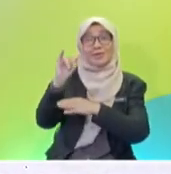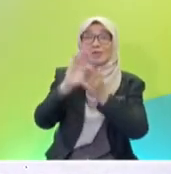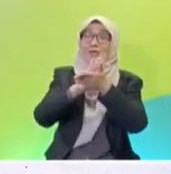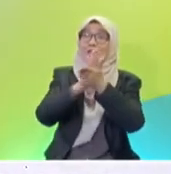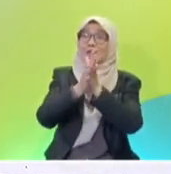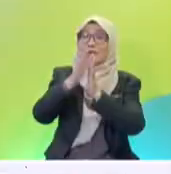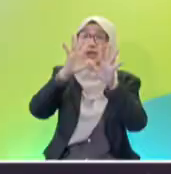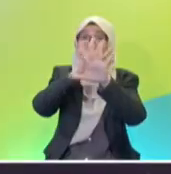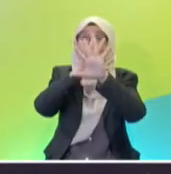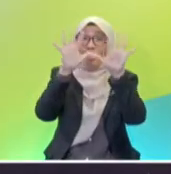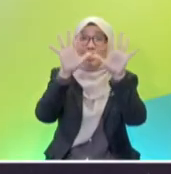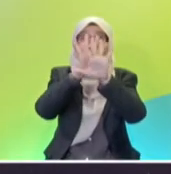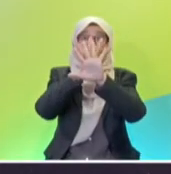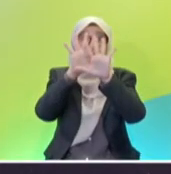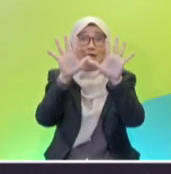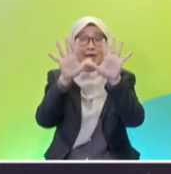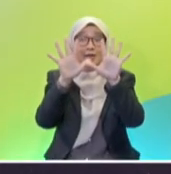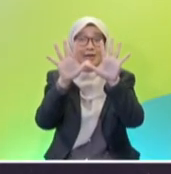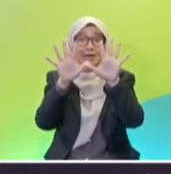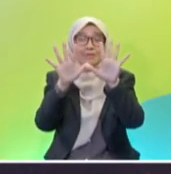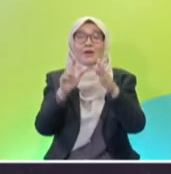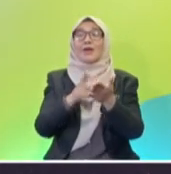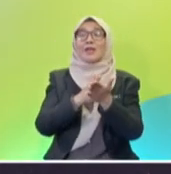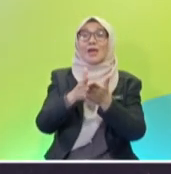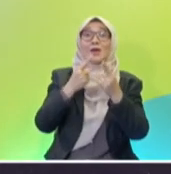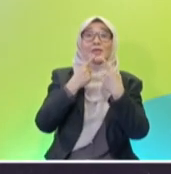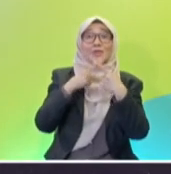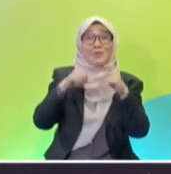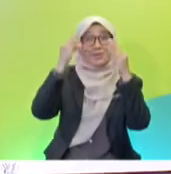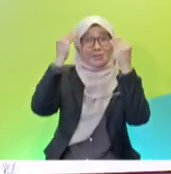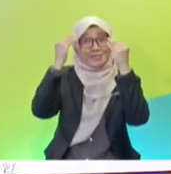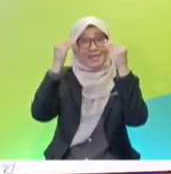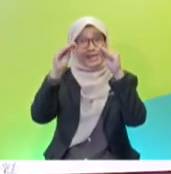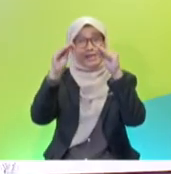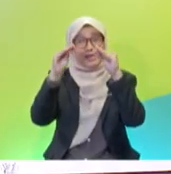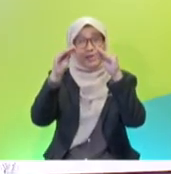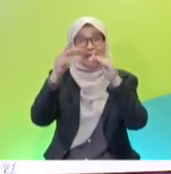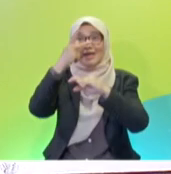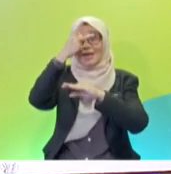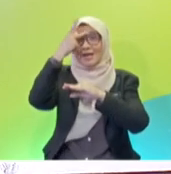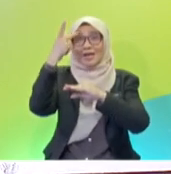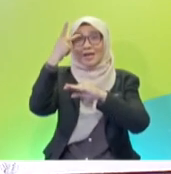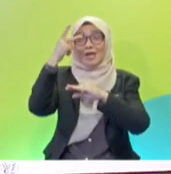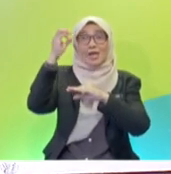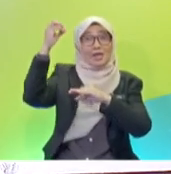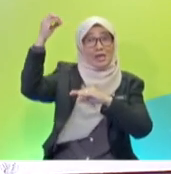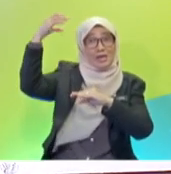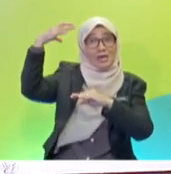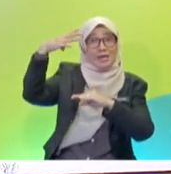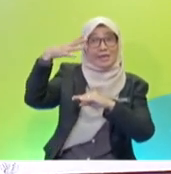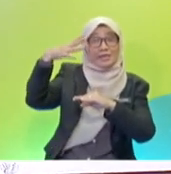terjadi bayang? Ewah, lalu jawab cikgu, karena